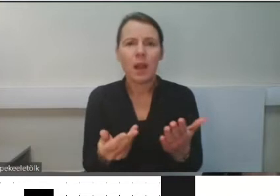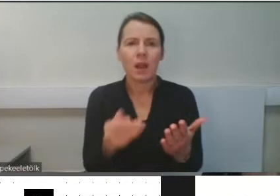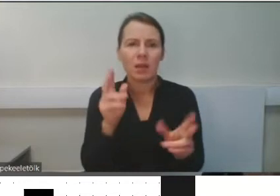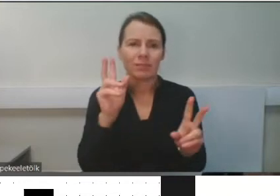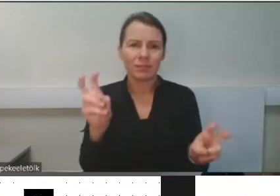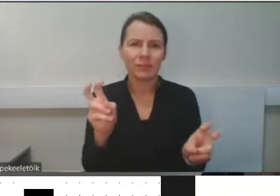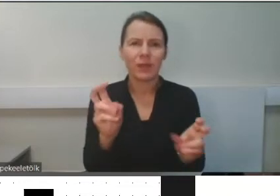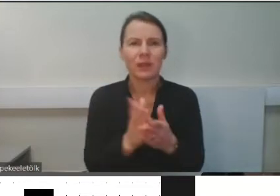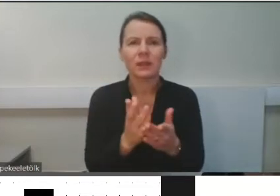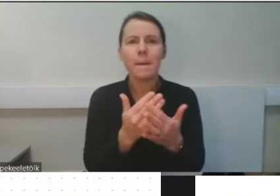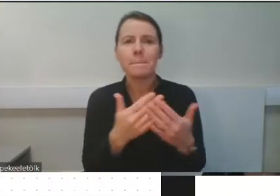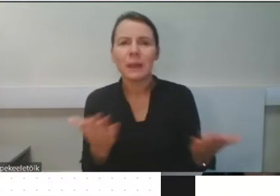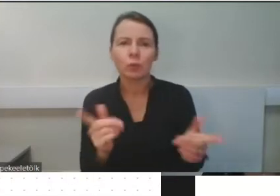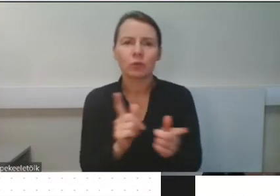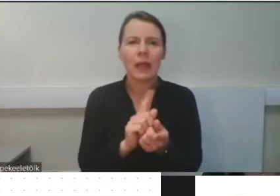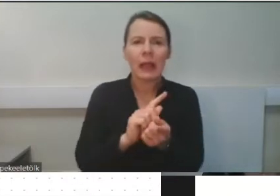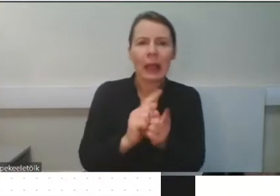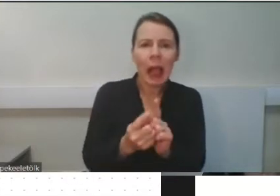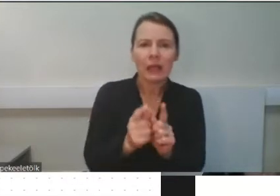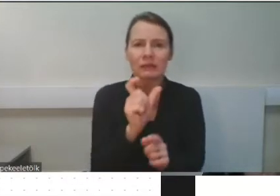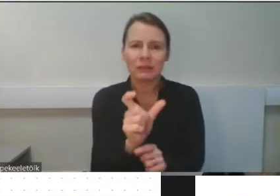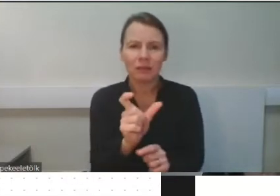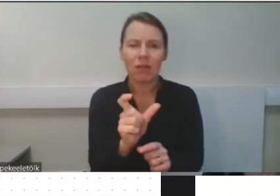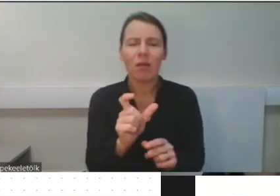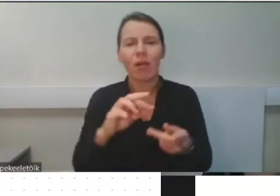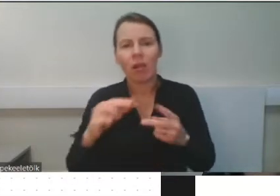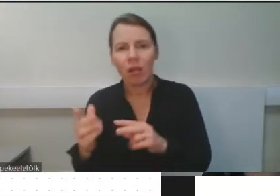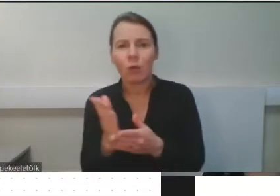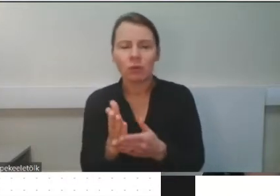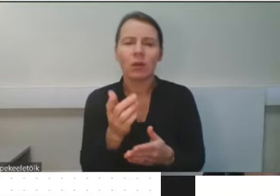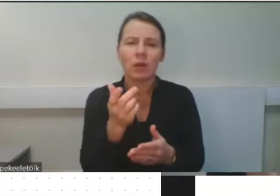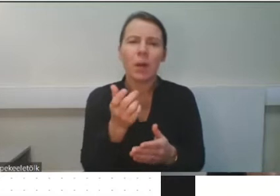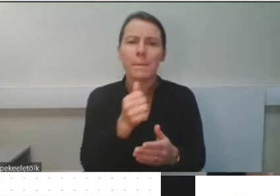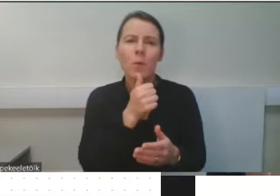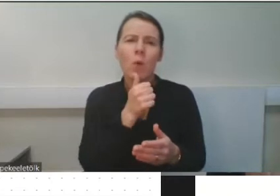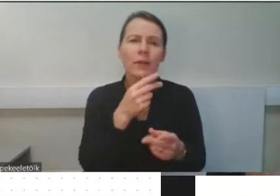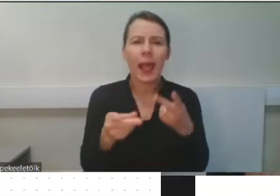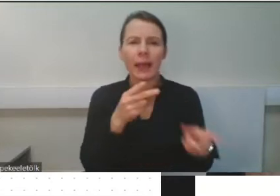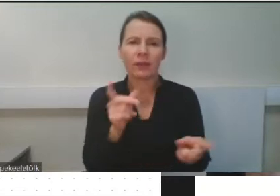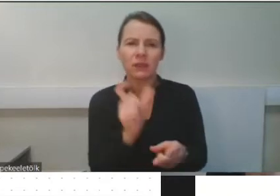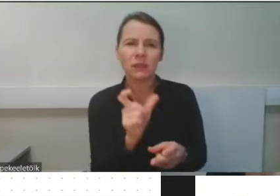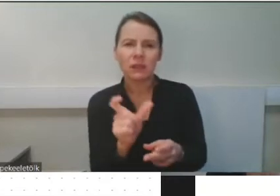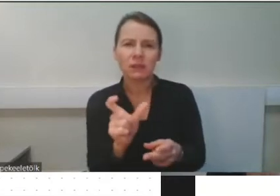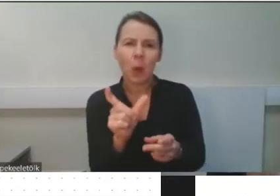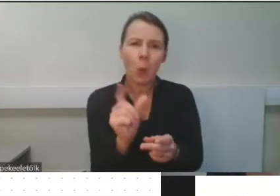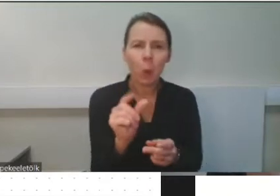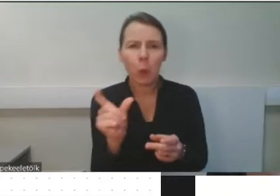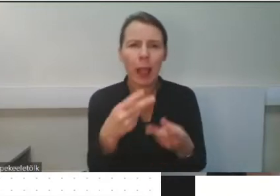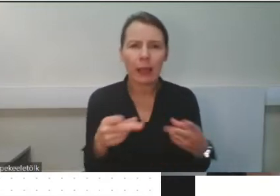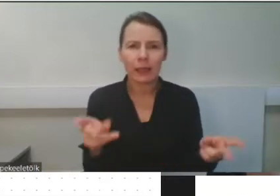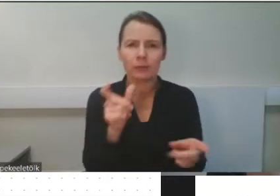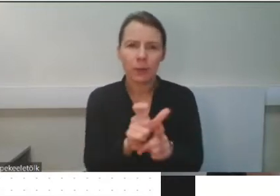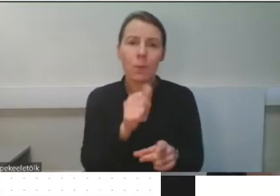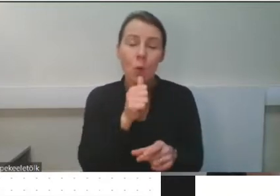Ja kui siit nüüd edasi minna, siis avaneb selline statistika andmebaasi lehekülg, kus